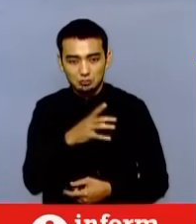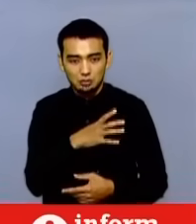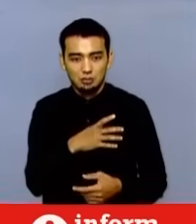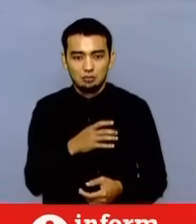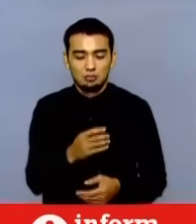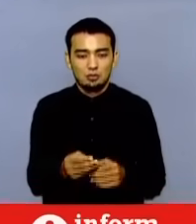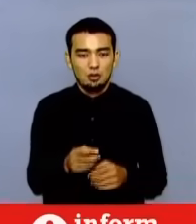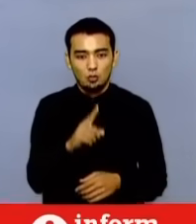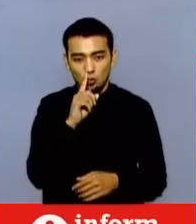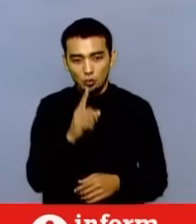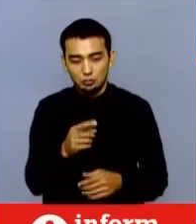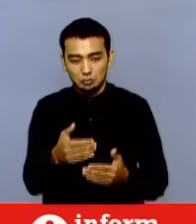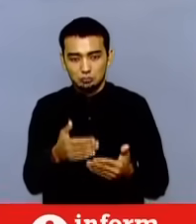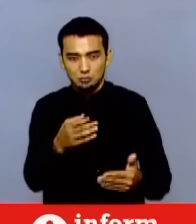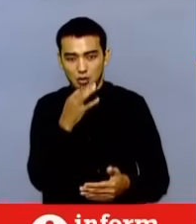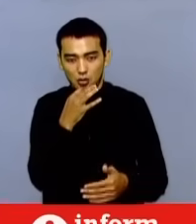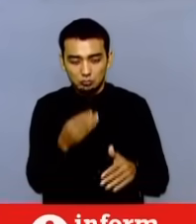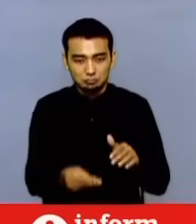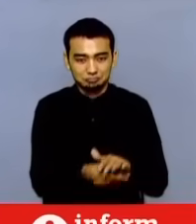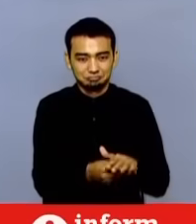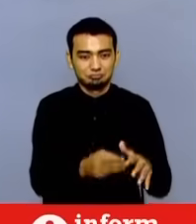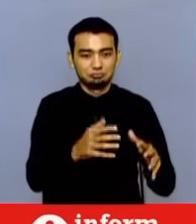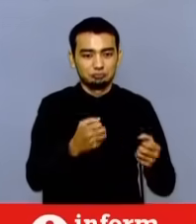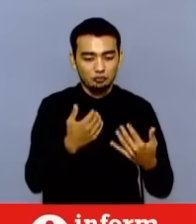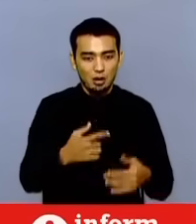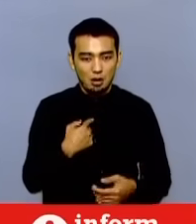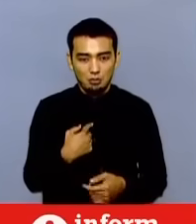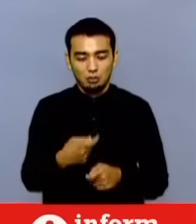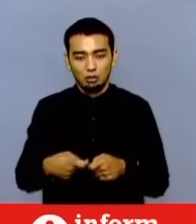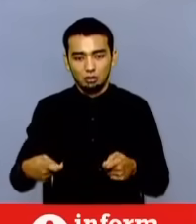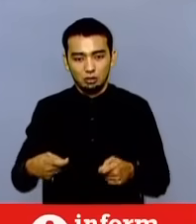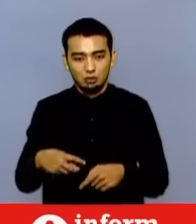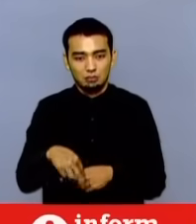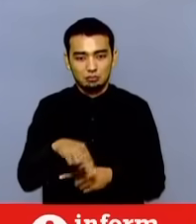адамдар бір жылға жетпей алып қойды. Біз әлі жүрміз.